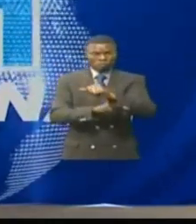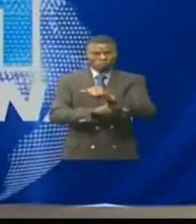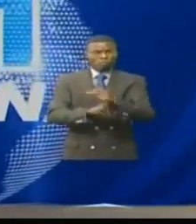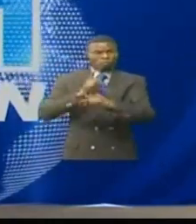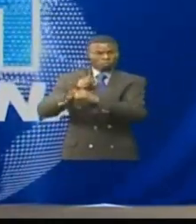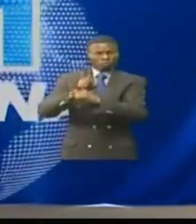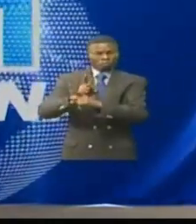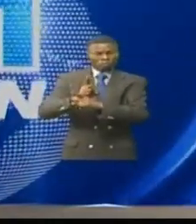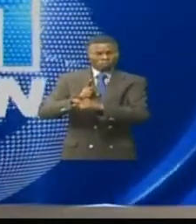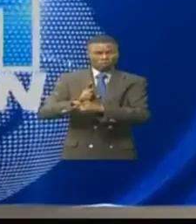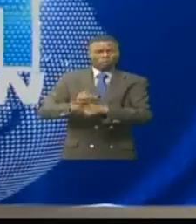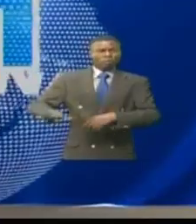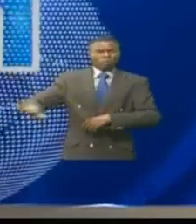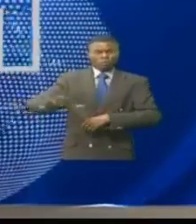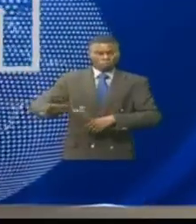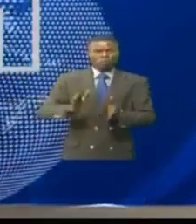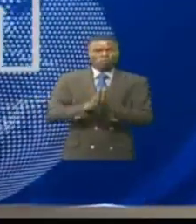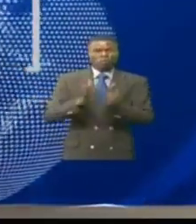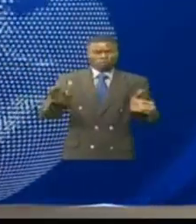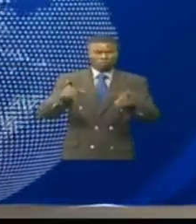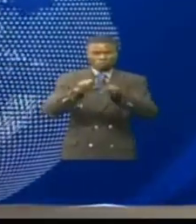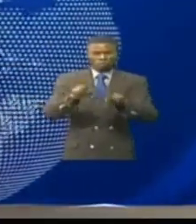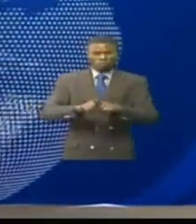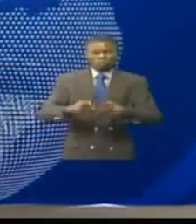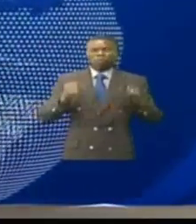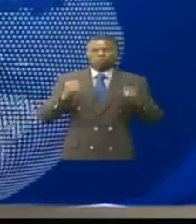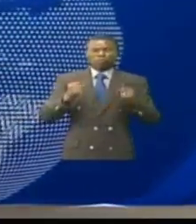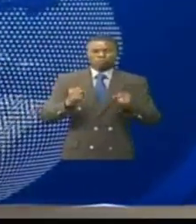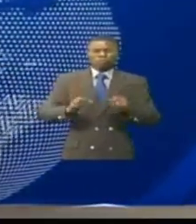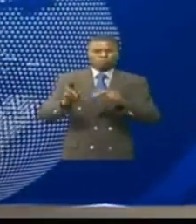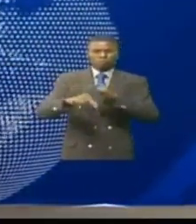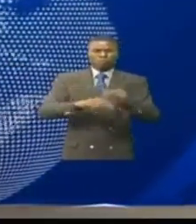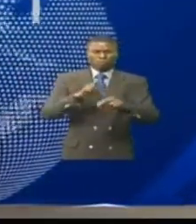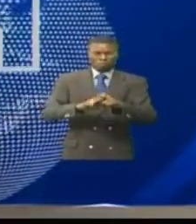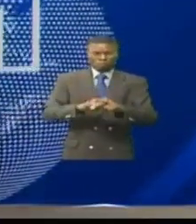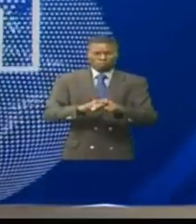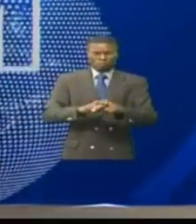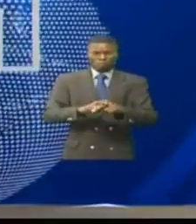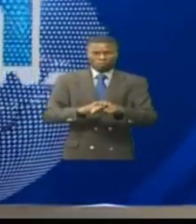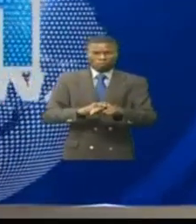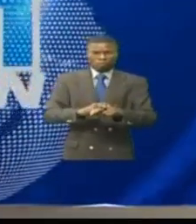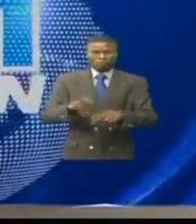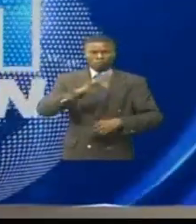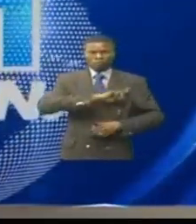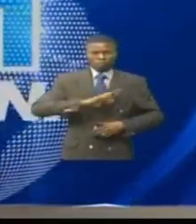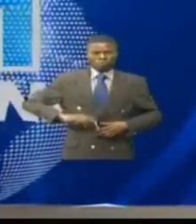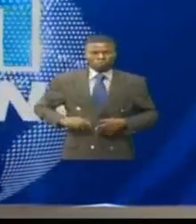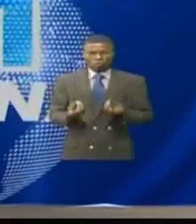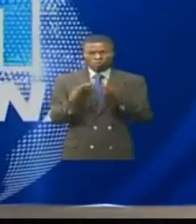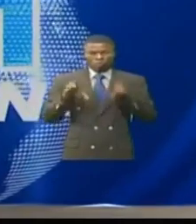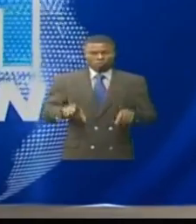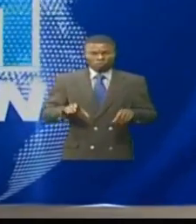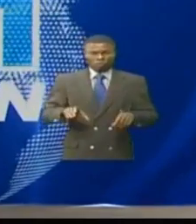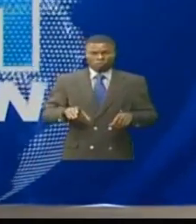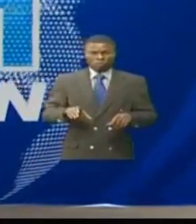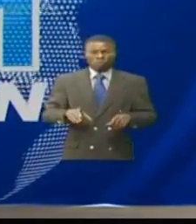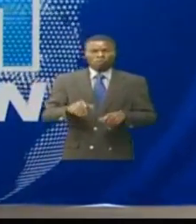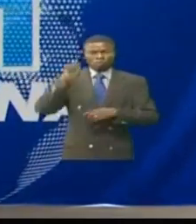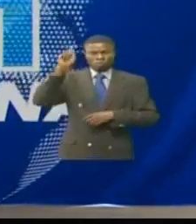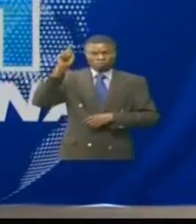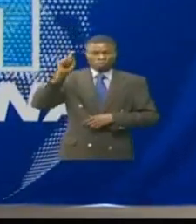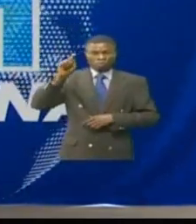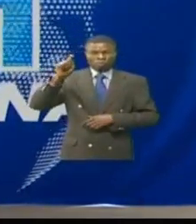son intégrité territoriale ainsi que sa souveraineté nationale. Enfin, la République démocratique du Congo prend à témoin la